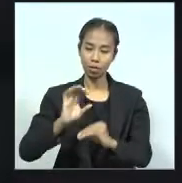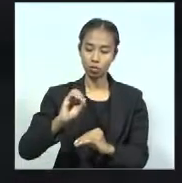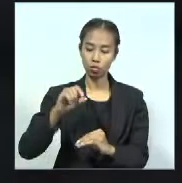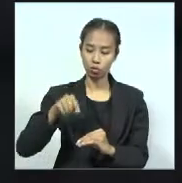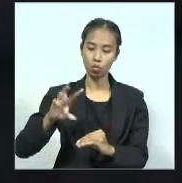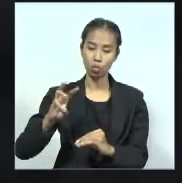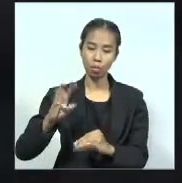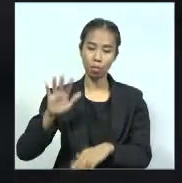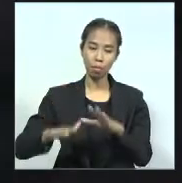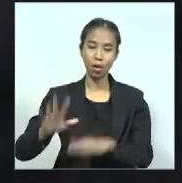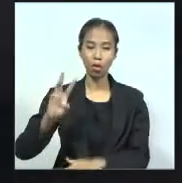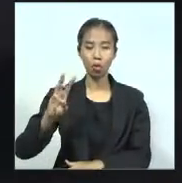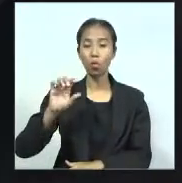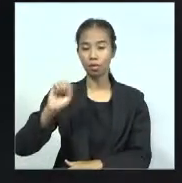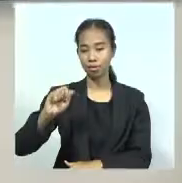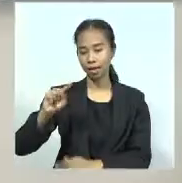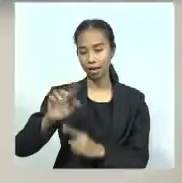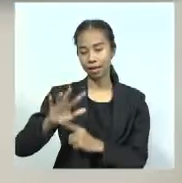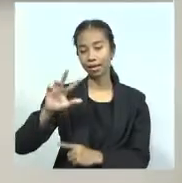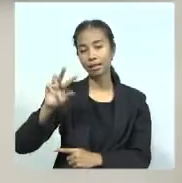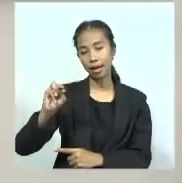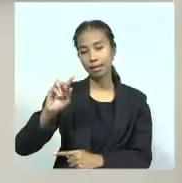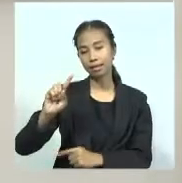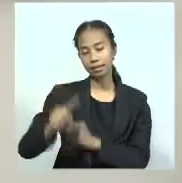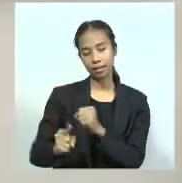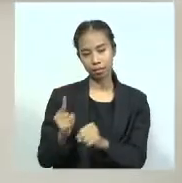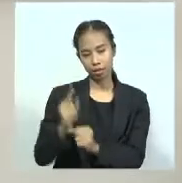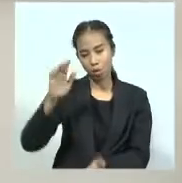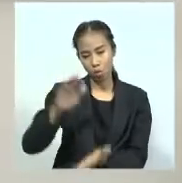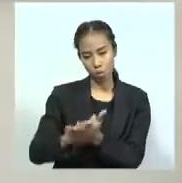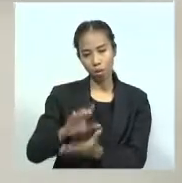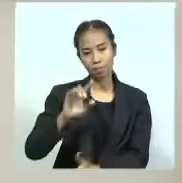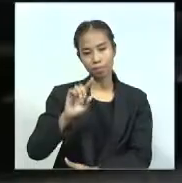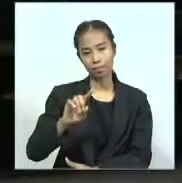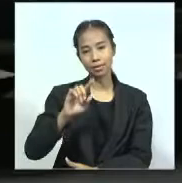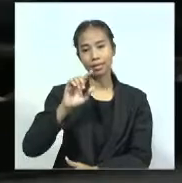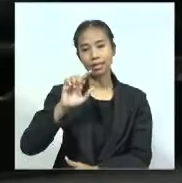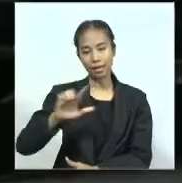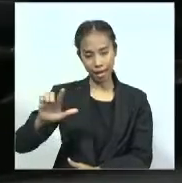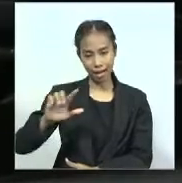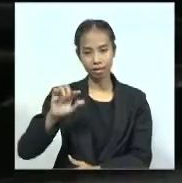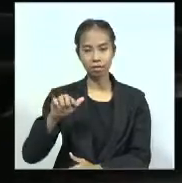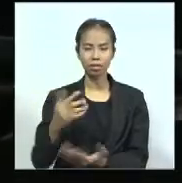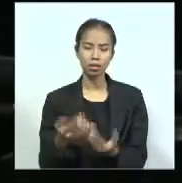ล้านตันหรือว่าประมาณ 6 แสนตันต่อปีรวมเป็น 1 ล้าน 9 แสนตันต่อปีจากปริ